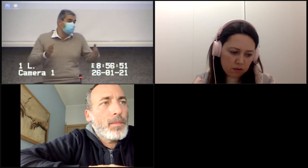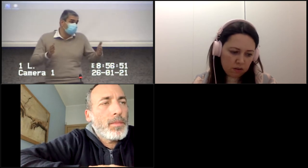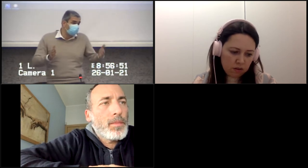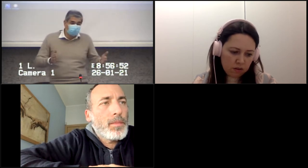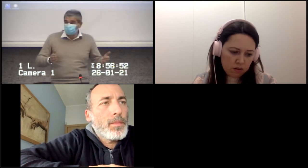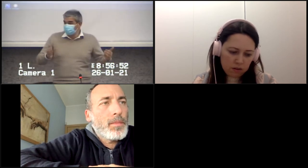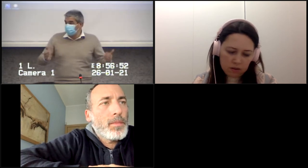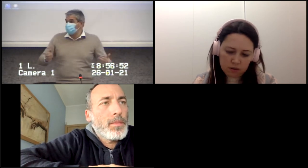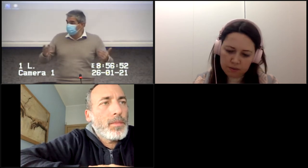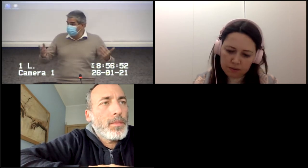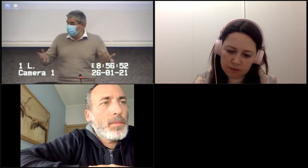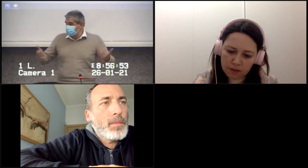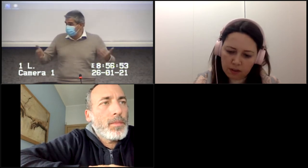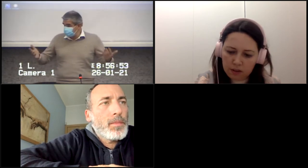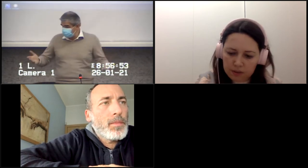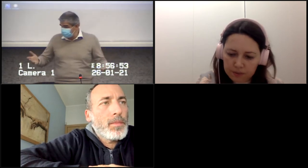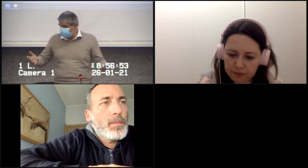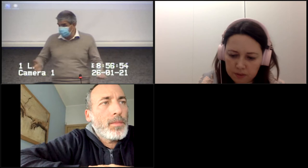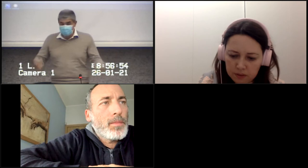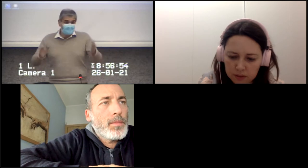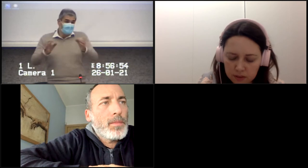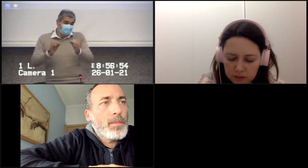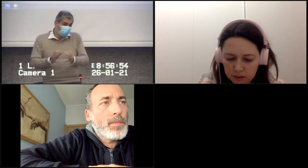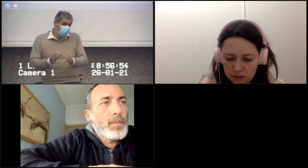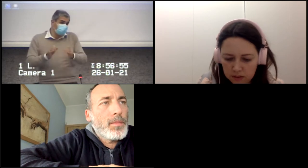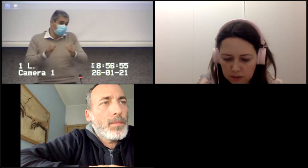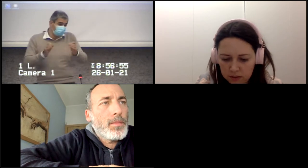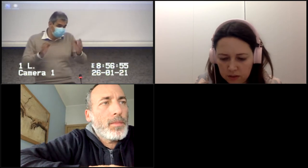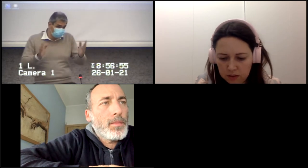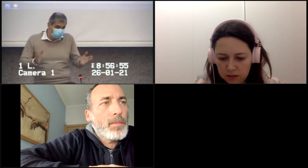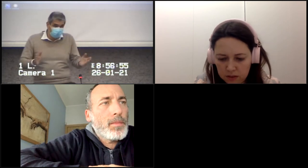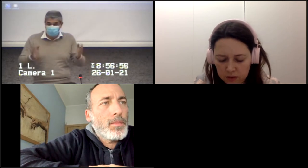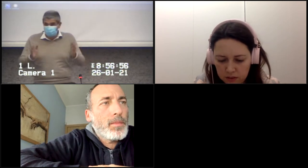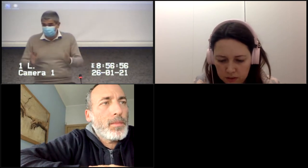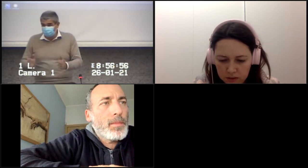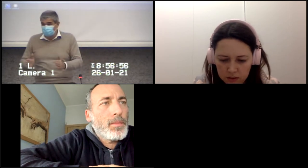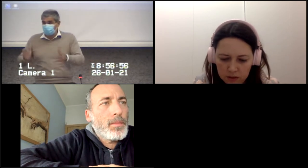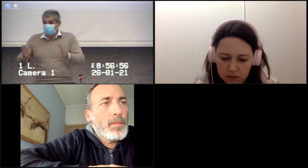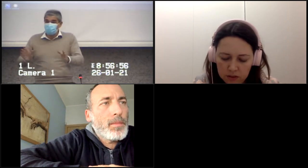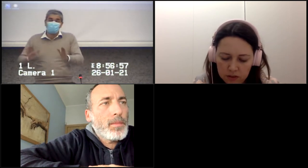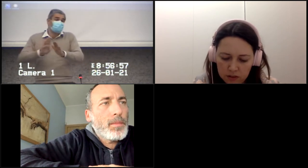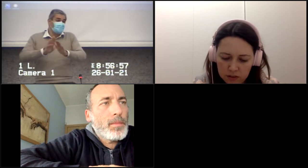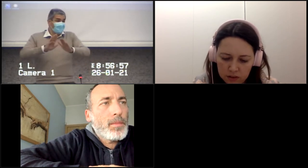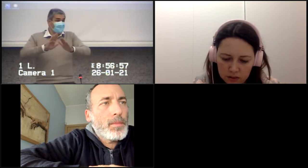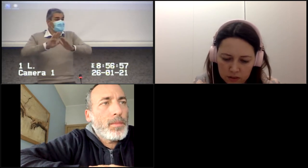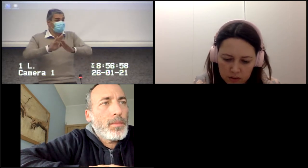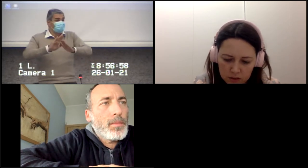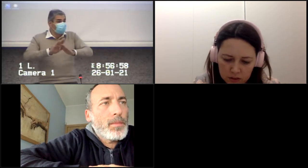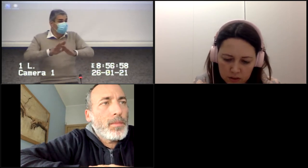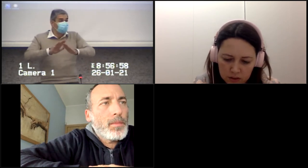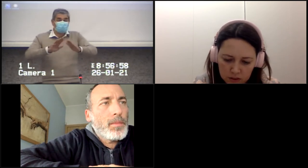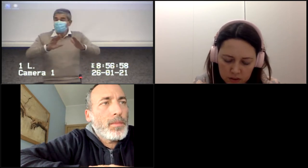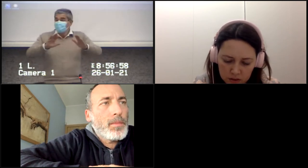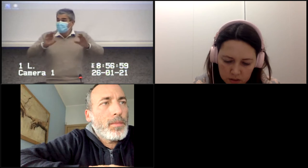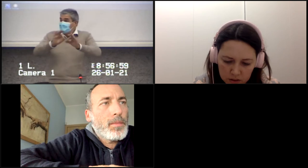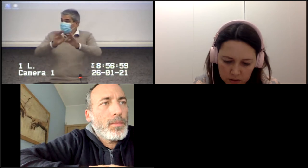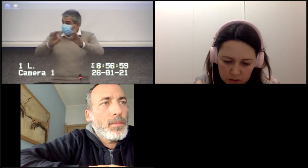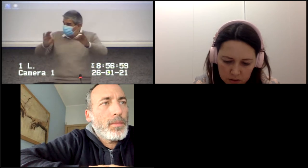strumento di governo della nuova edilizia sestese. Ed è quello che consentirà all'amministrazione di avere